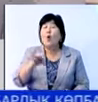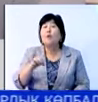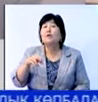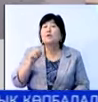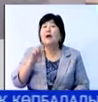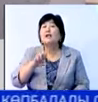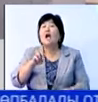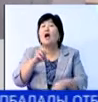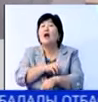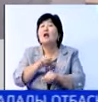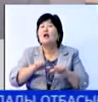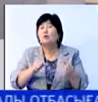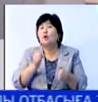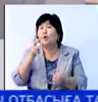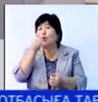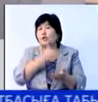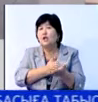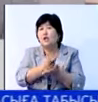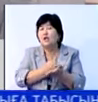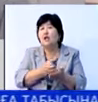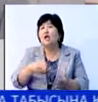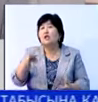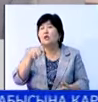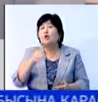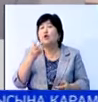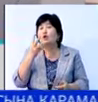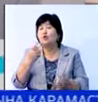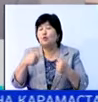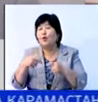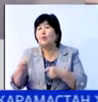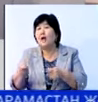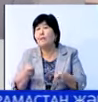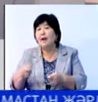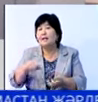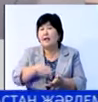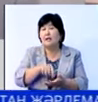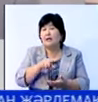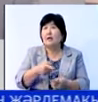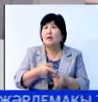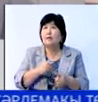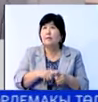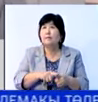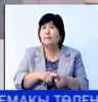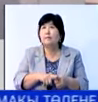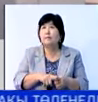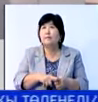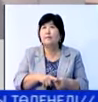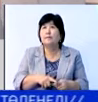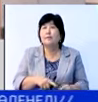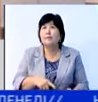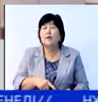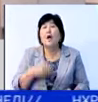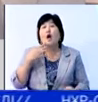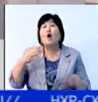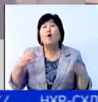атқарды, сонда 13 жыл бойы қызмет атқарып, 3 бөлімді басқарады. Қызылордада мынау